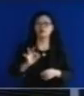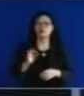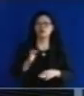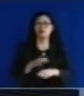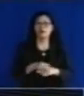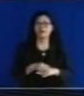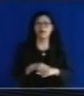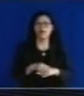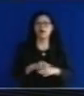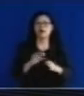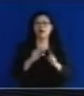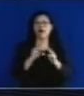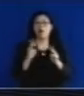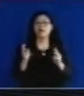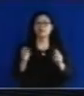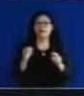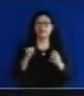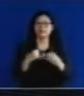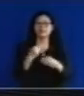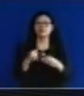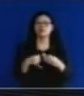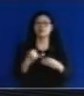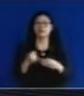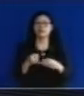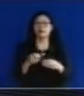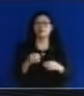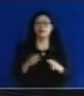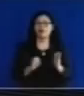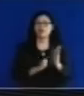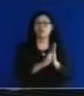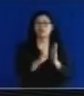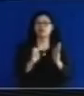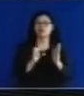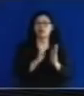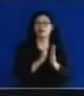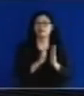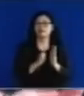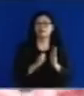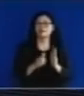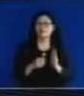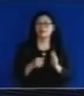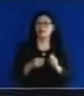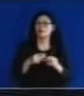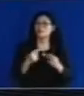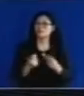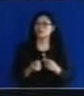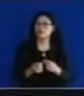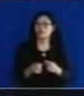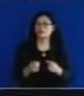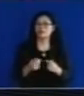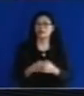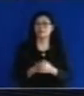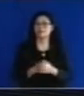membangun kawasan industri yang tentu saja ramah lingkungan, kemudian dari situlah kemudian akan banyak pekerja